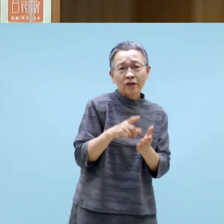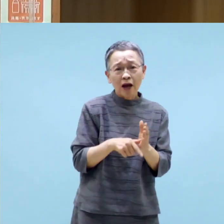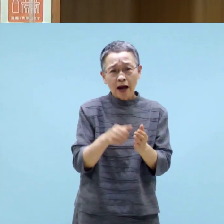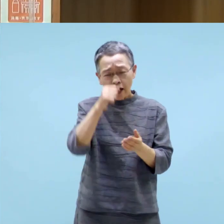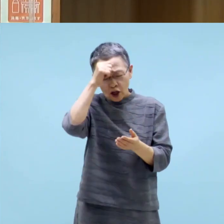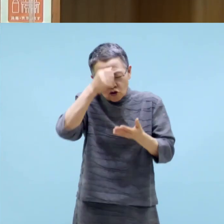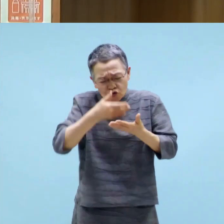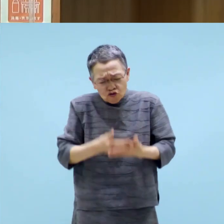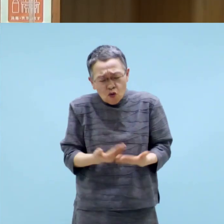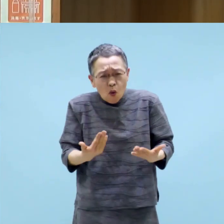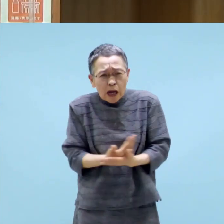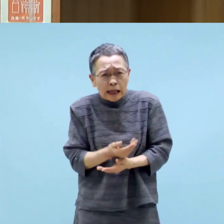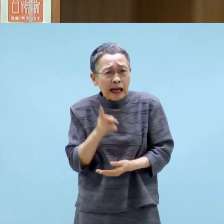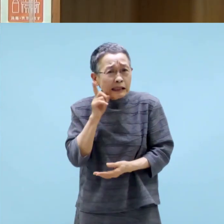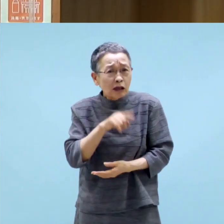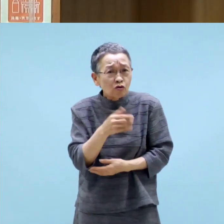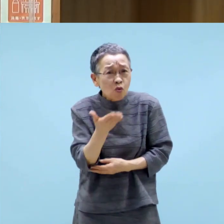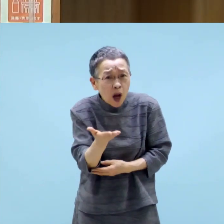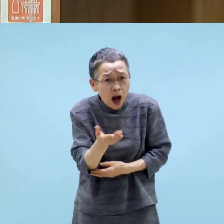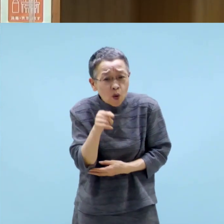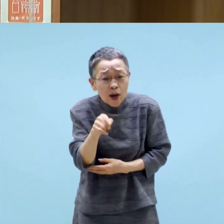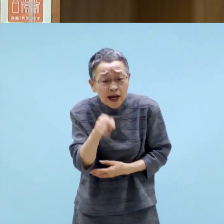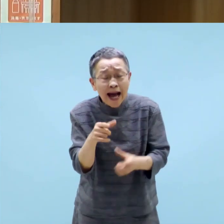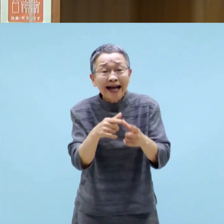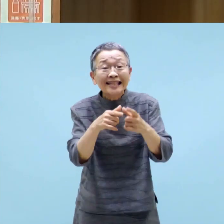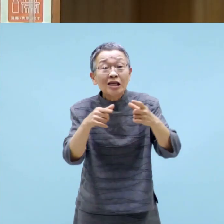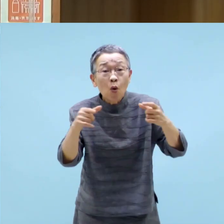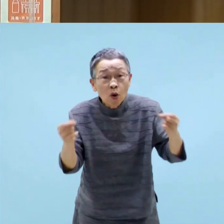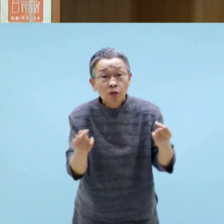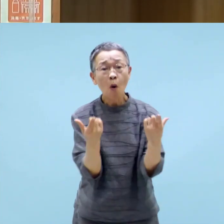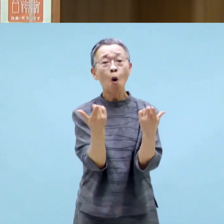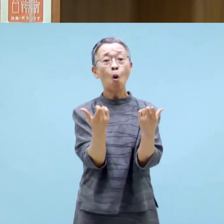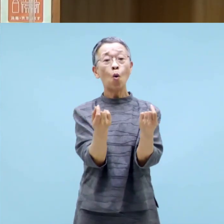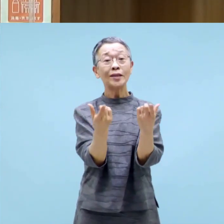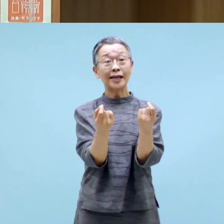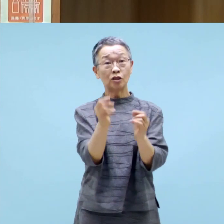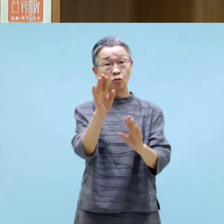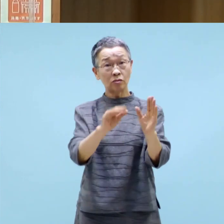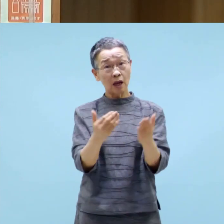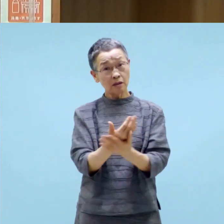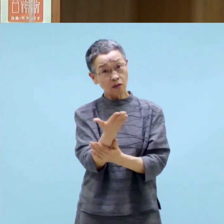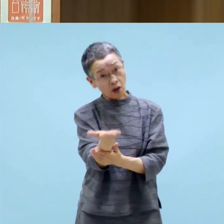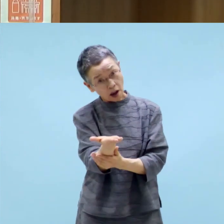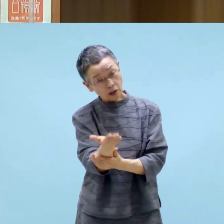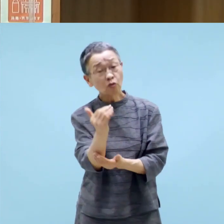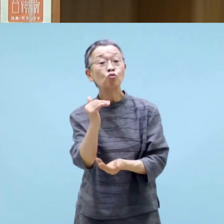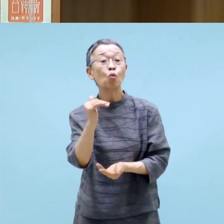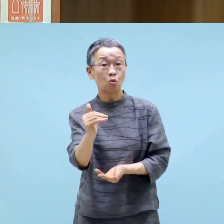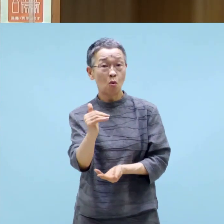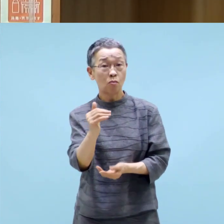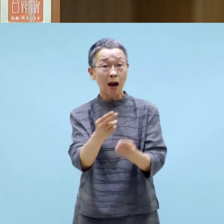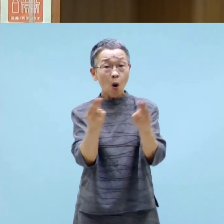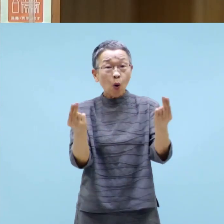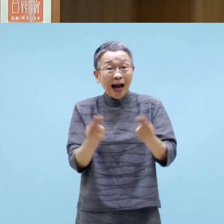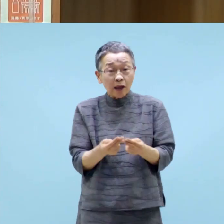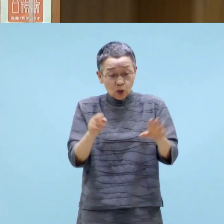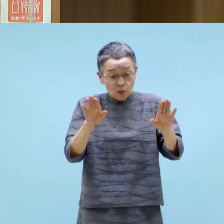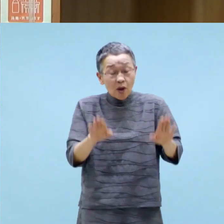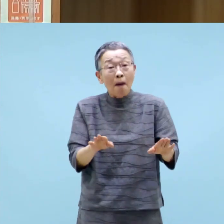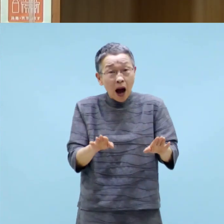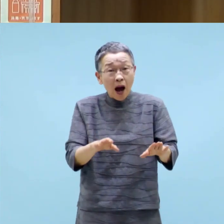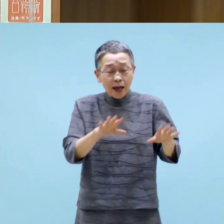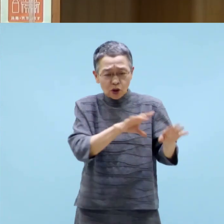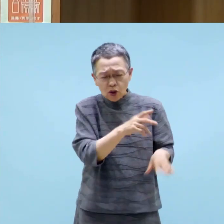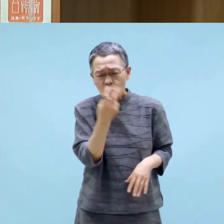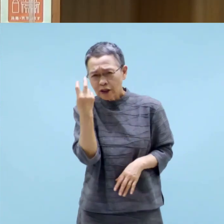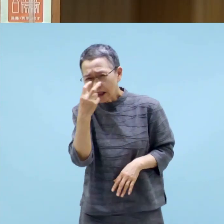かっていうのが日本において果たしてどうなんだっていうことは、これは、まあ、北海道でも今いろいろ調べてちょっ